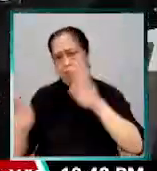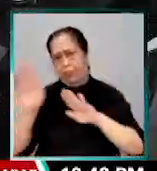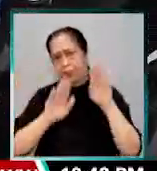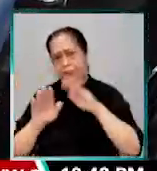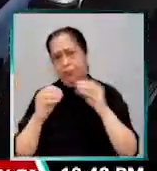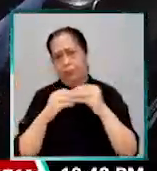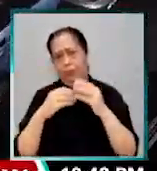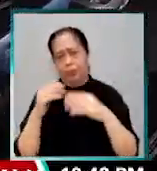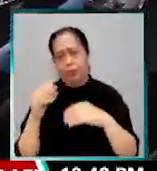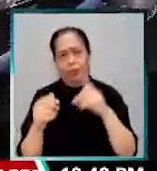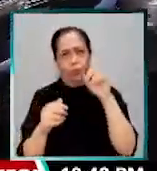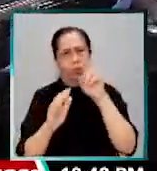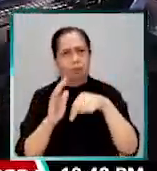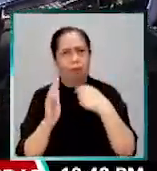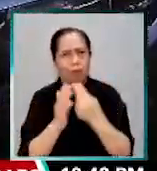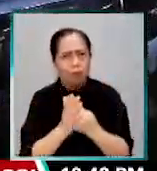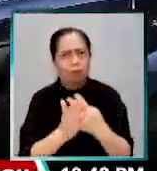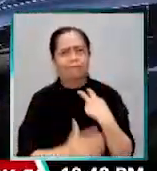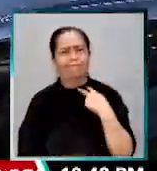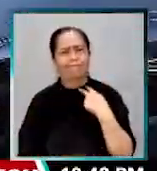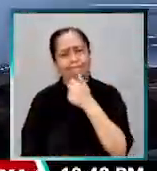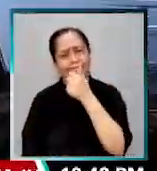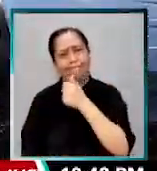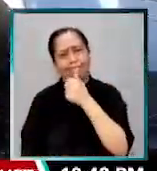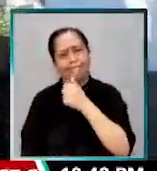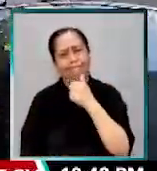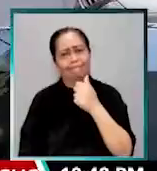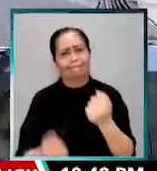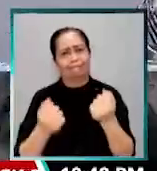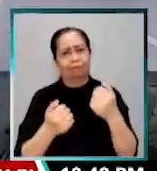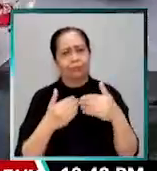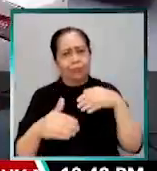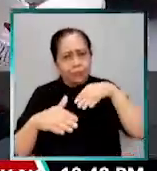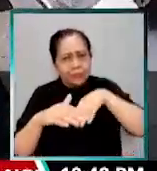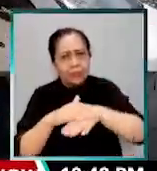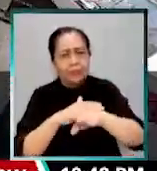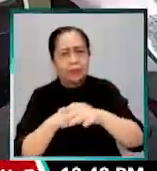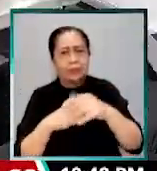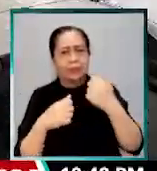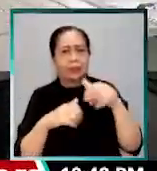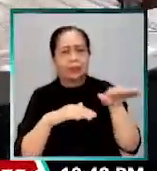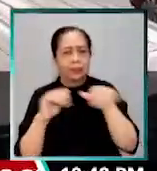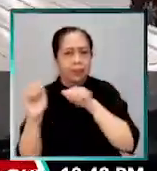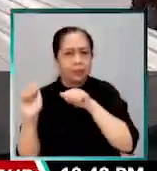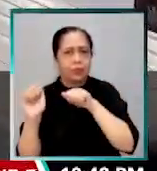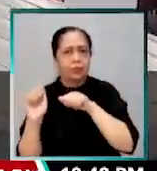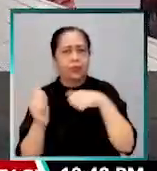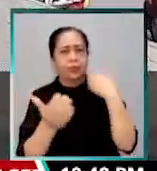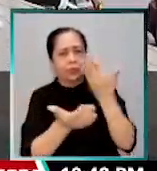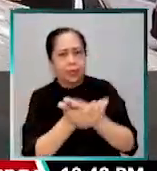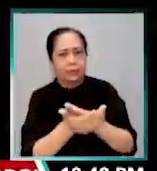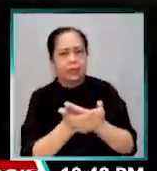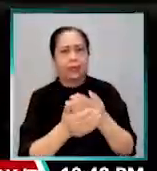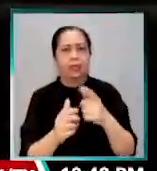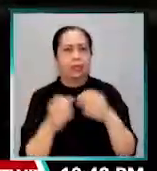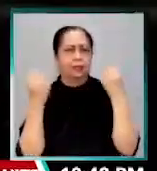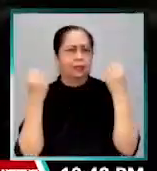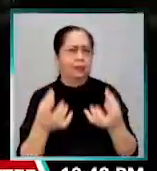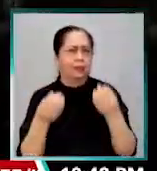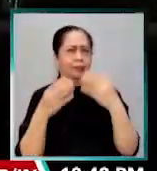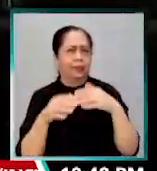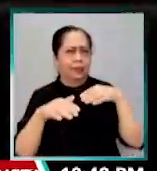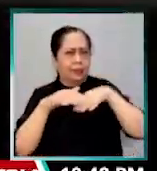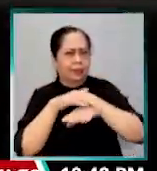Humigit-kumulang 1 oras na ipit ang mga sasakyan bago nakapasok sa departure at arrival ramp. Sa dami ng mga sasakyan papasok